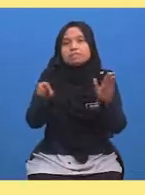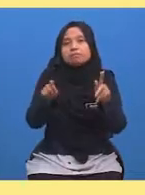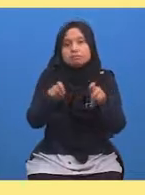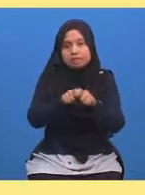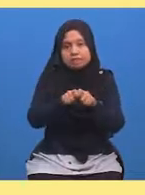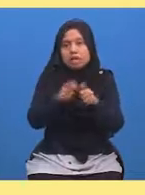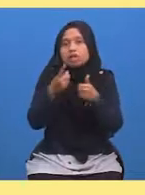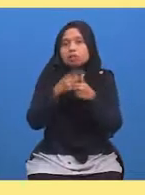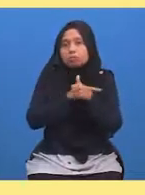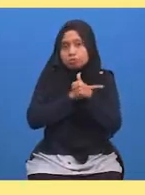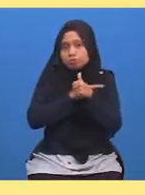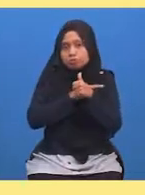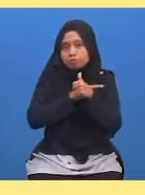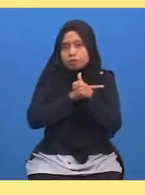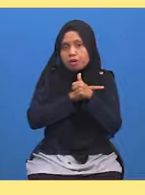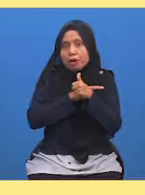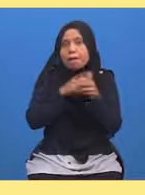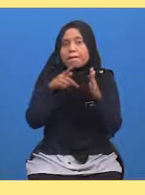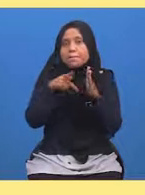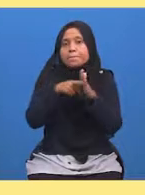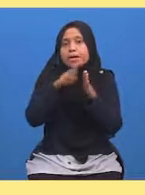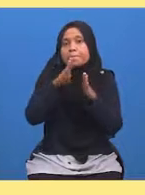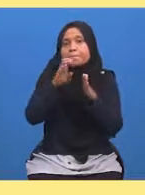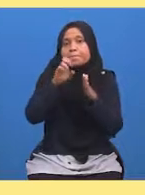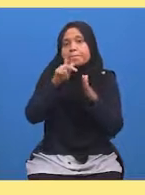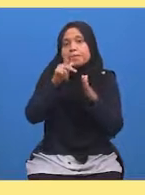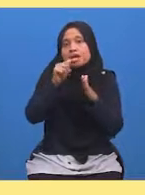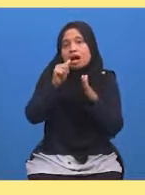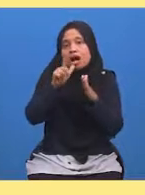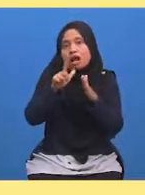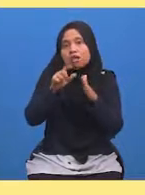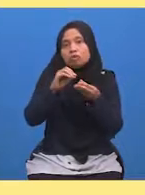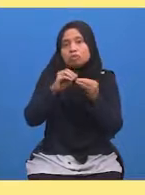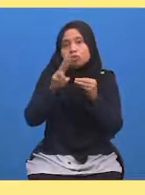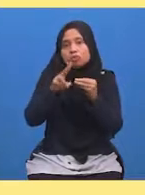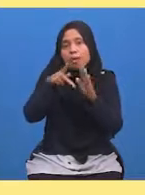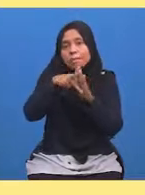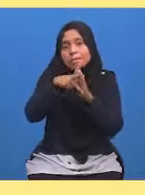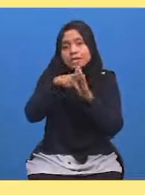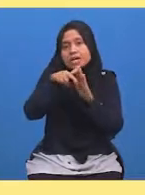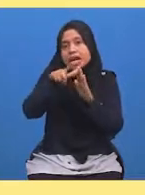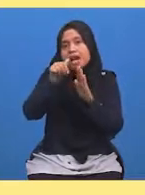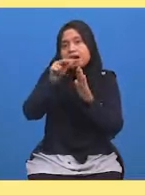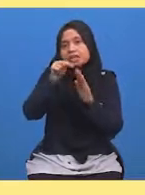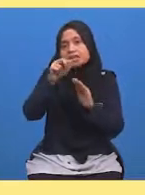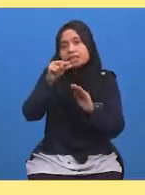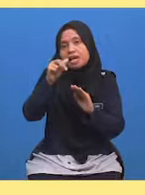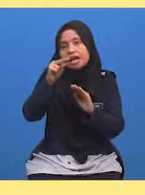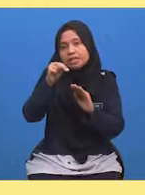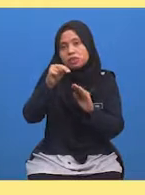yang pertama, pembekal. Kedua, pelanggan. Ketiga,